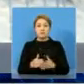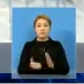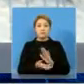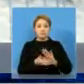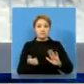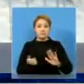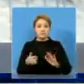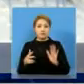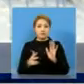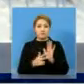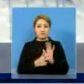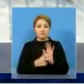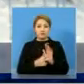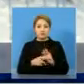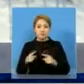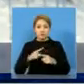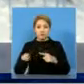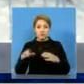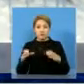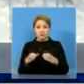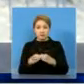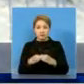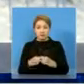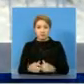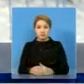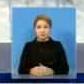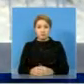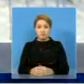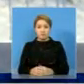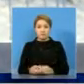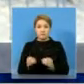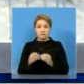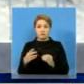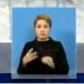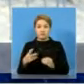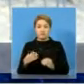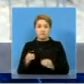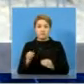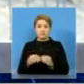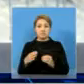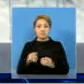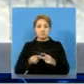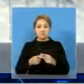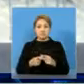привлечены 8 мобильных бригад, там более 15 единиц техники.